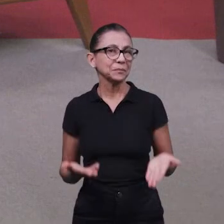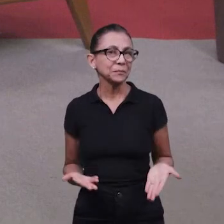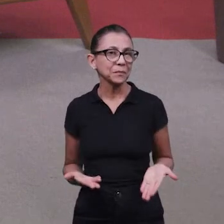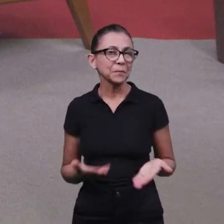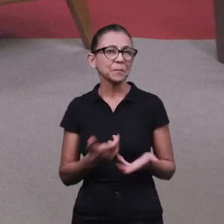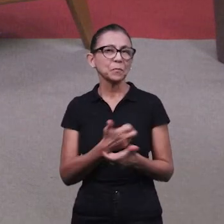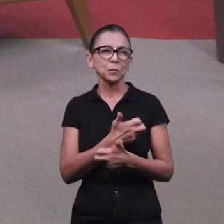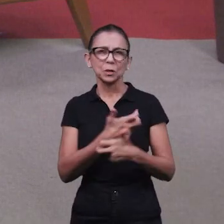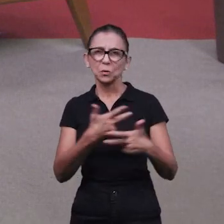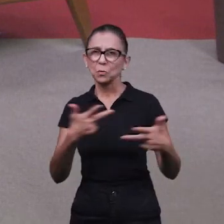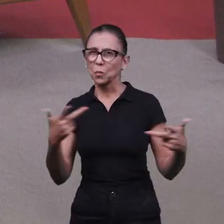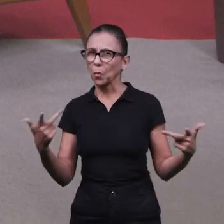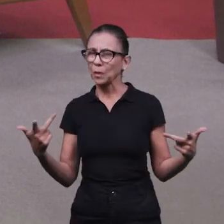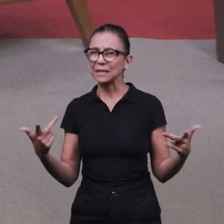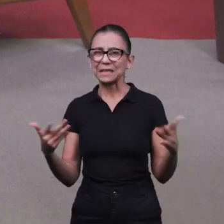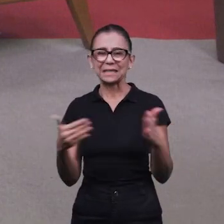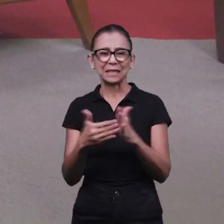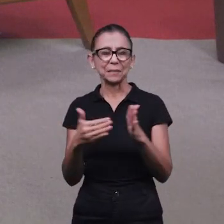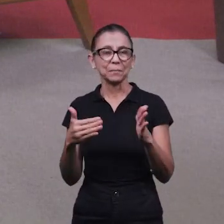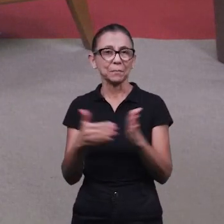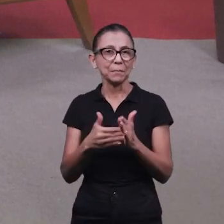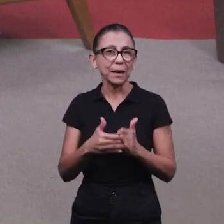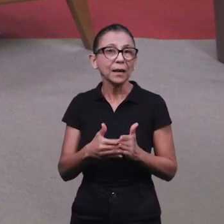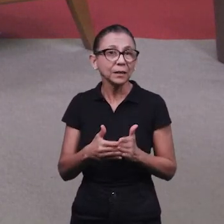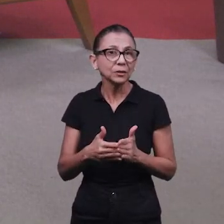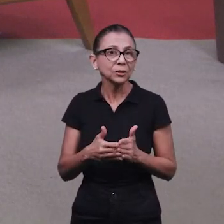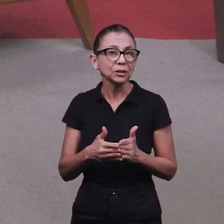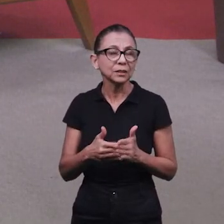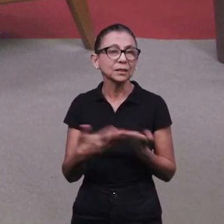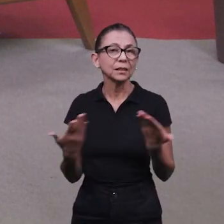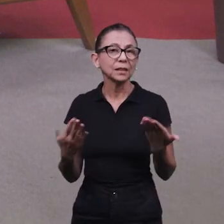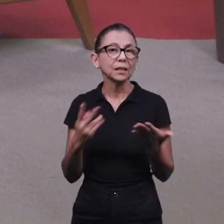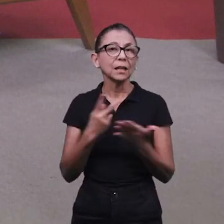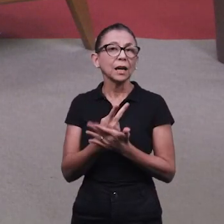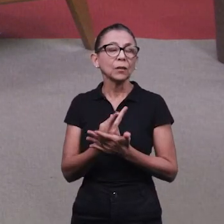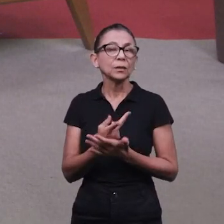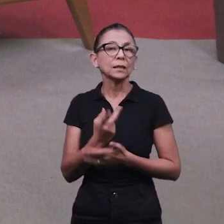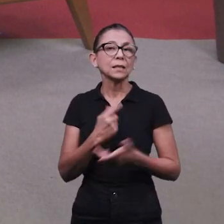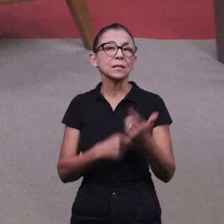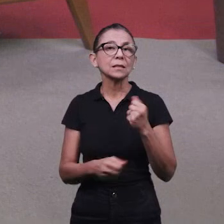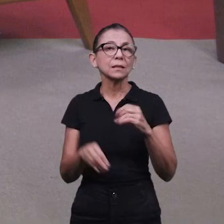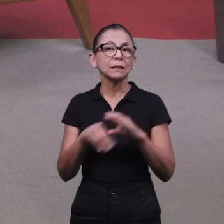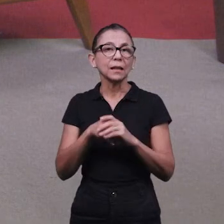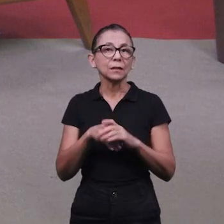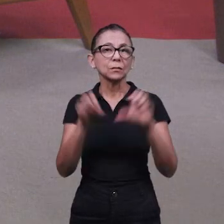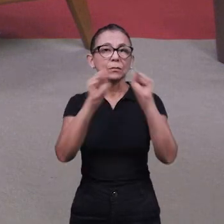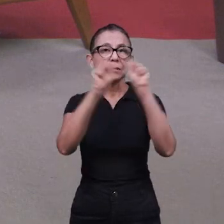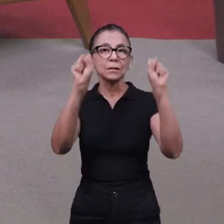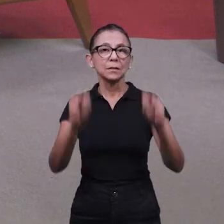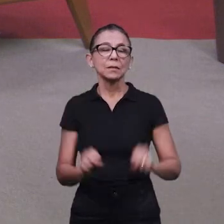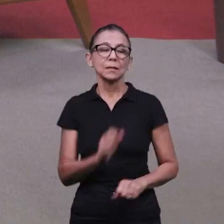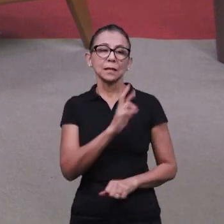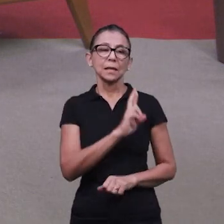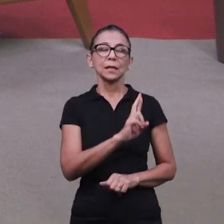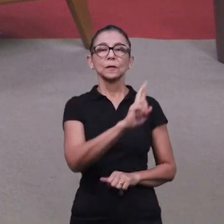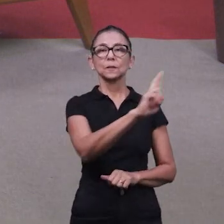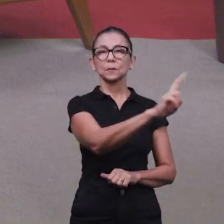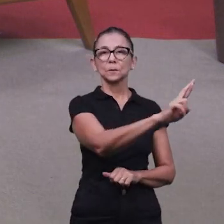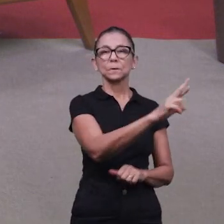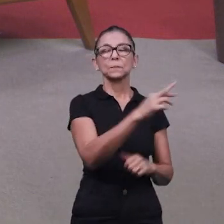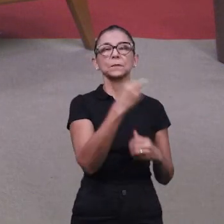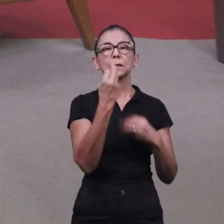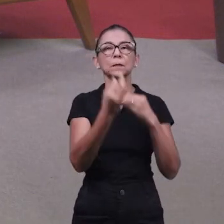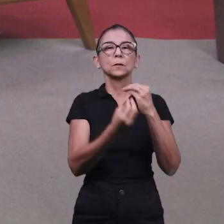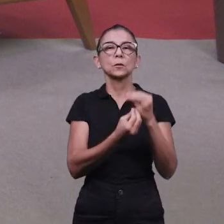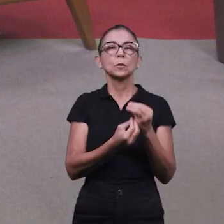qui veulent empêcher. Et vous savez qu'est-ce que c'est difficile? Ces empêchements se trouvent des fois dans le propre système religieux, dans la